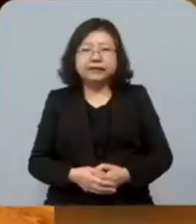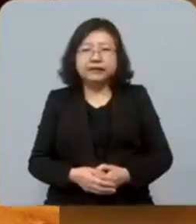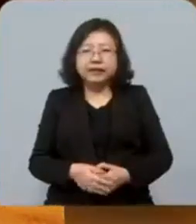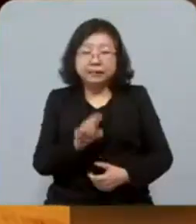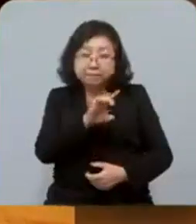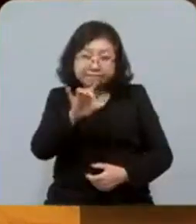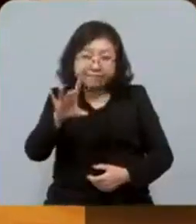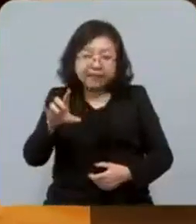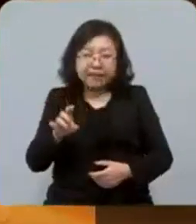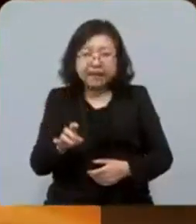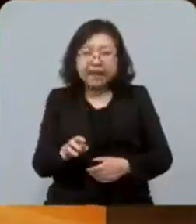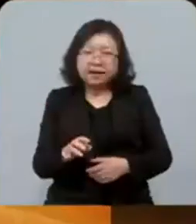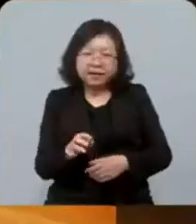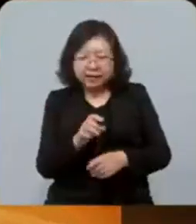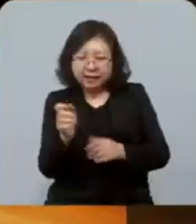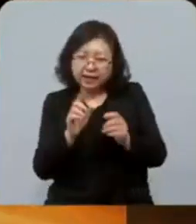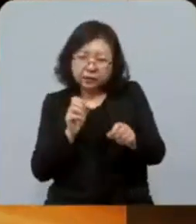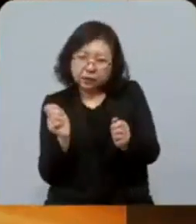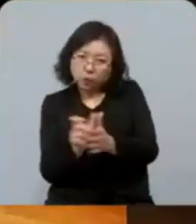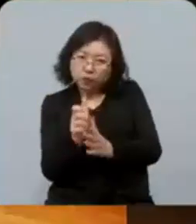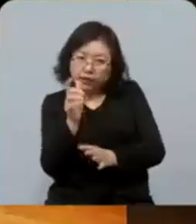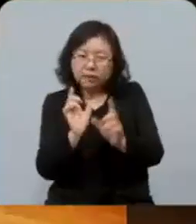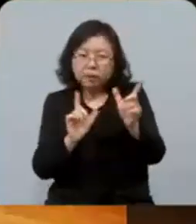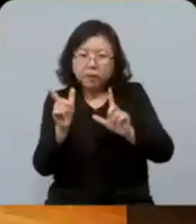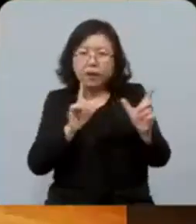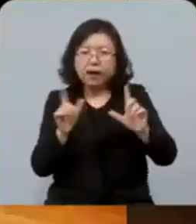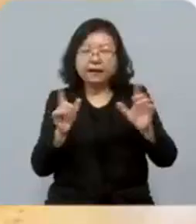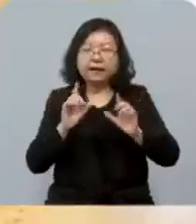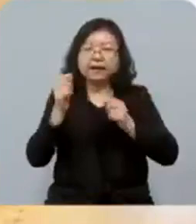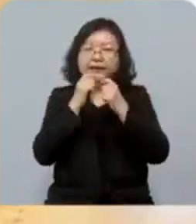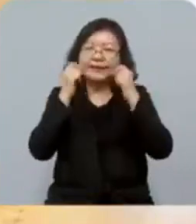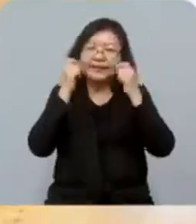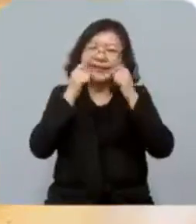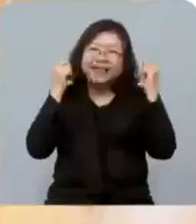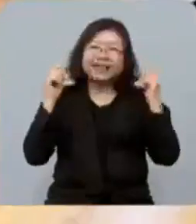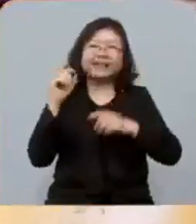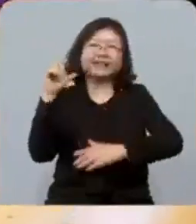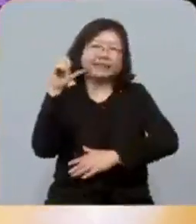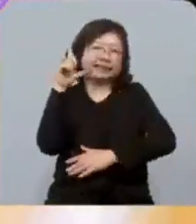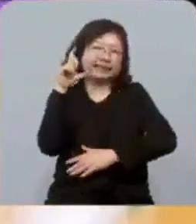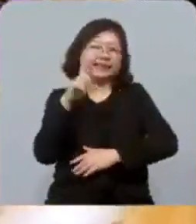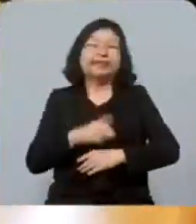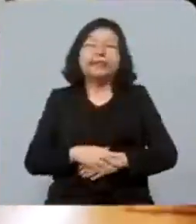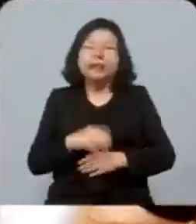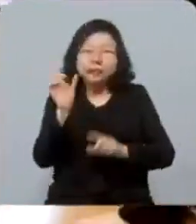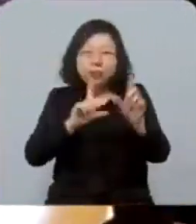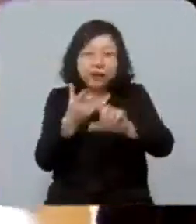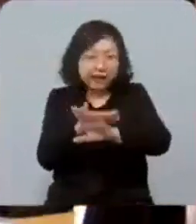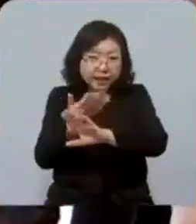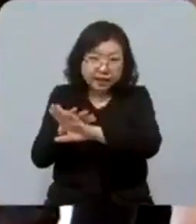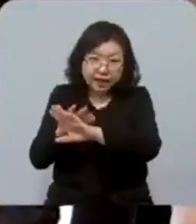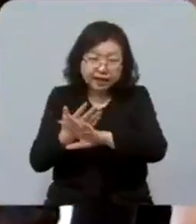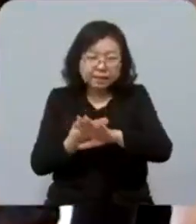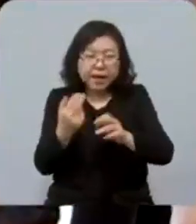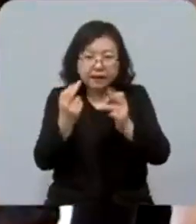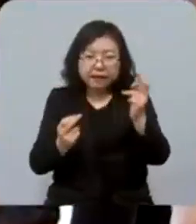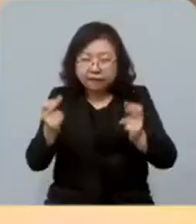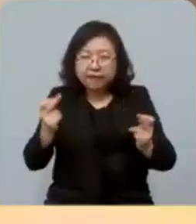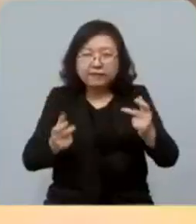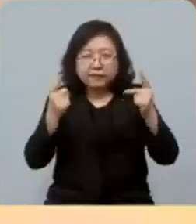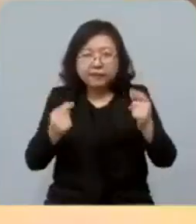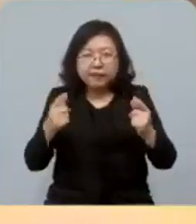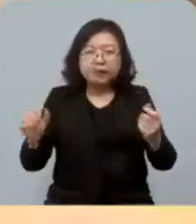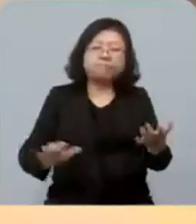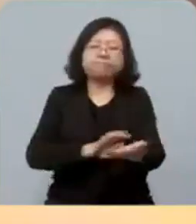저마다 개성 있는 동작으로 카메라 앞에 선 해맑은 표정 될 생김새는 달라도 형제 자매나 다름없이 어울릴 수